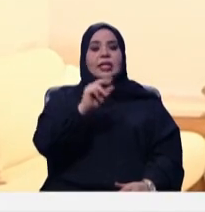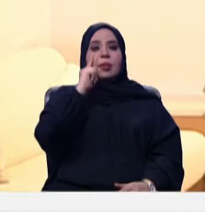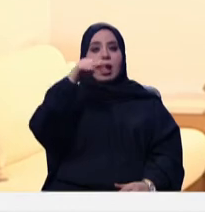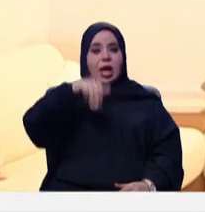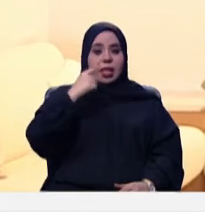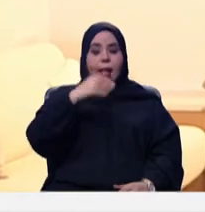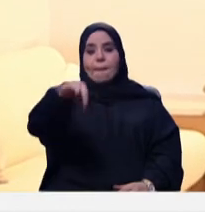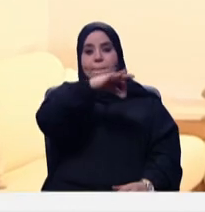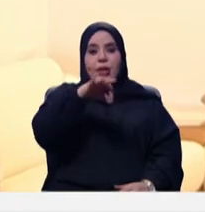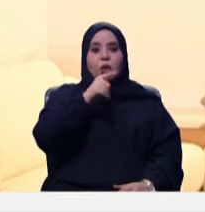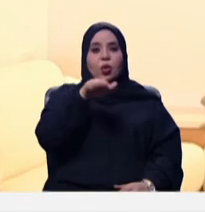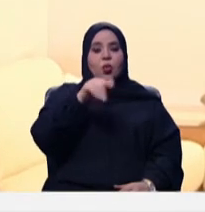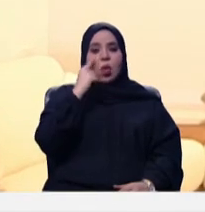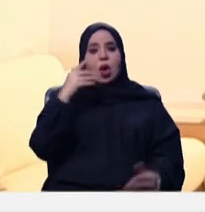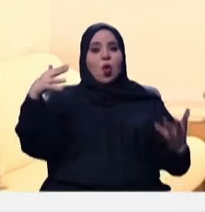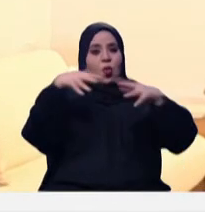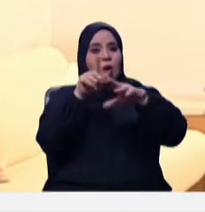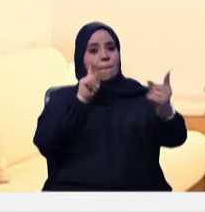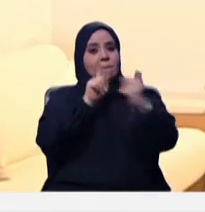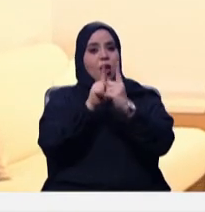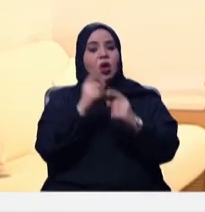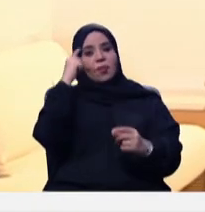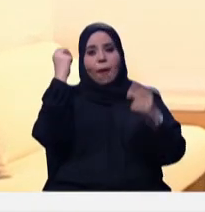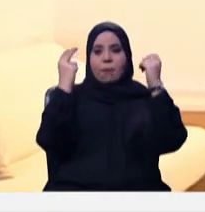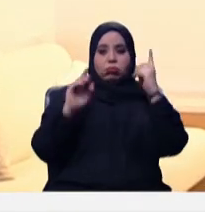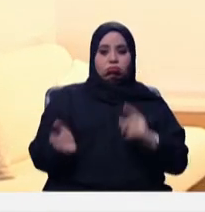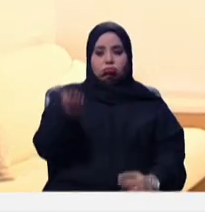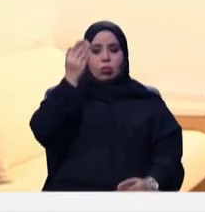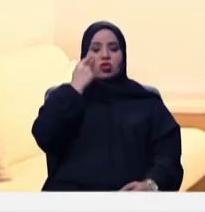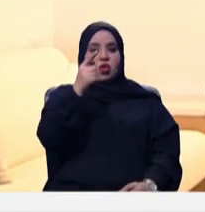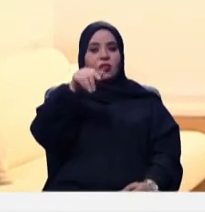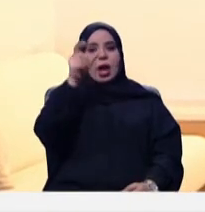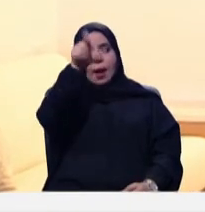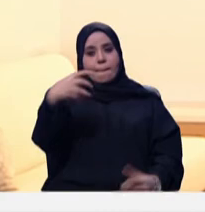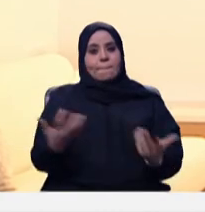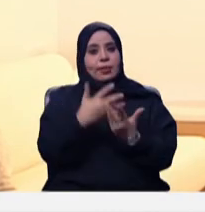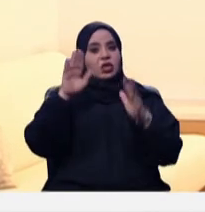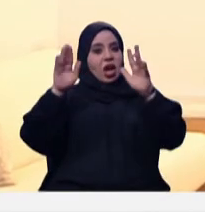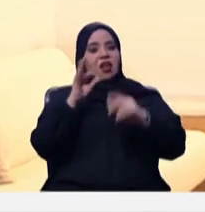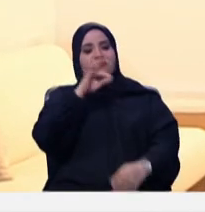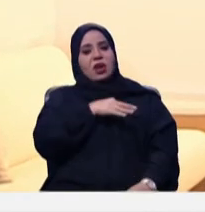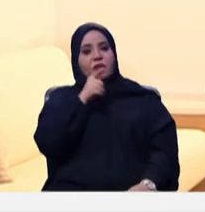المدينة يكمن اللقاء والارتقاء، فيخرج المشارك من هذا المكان